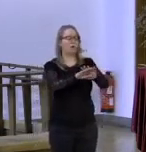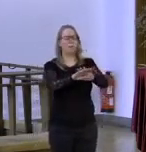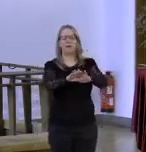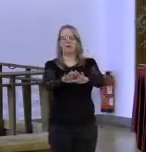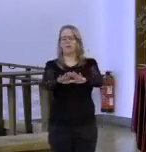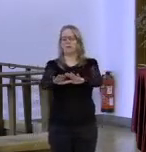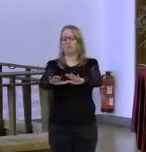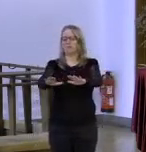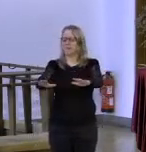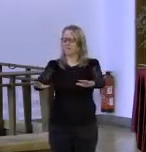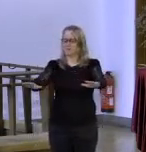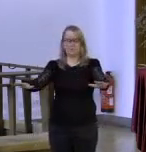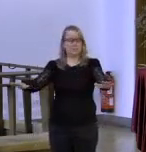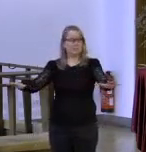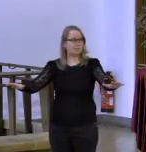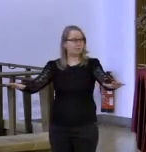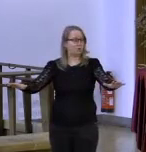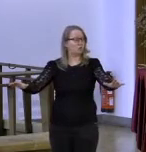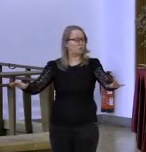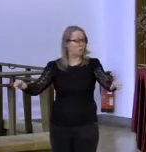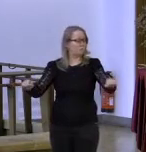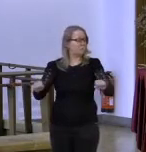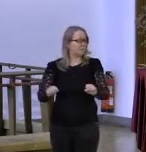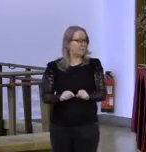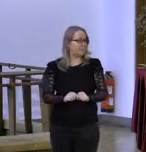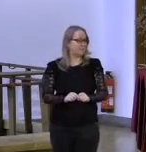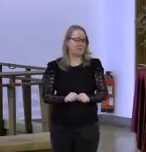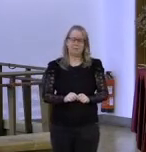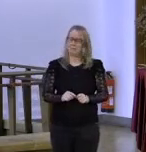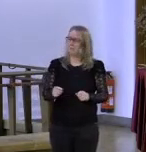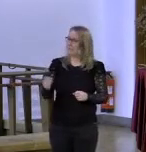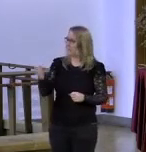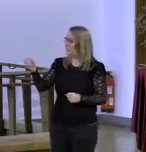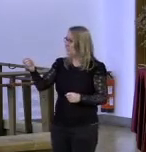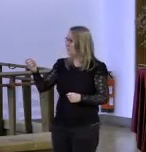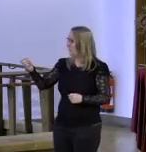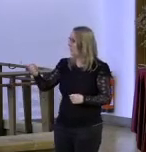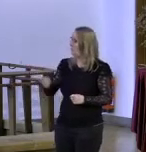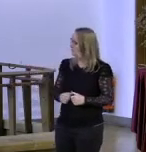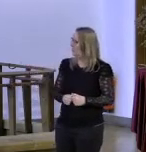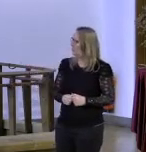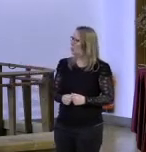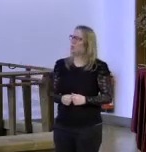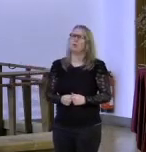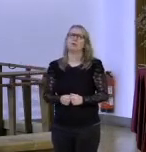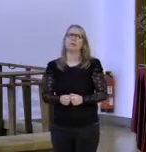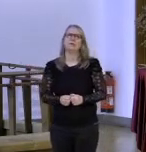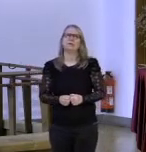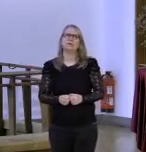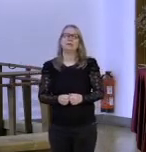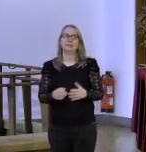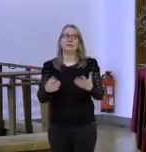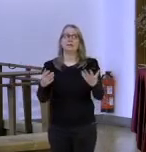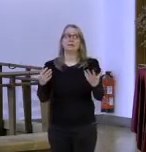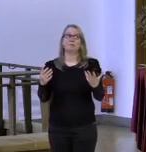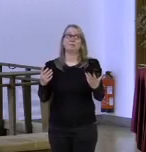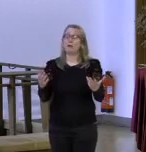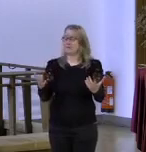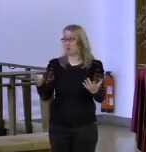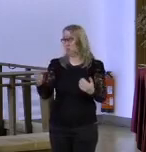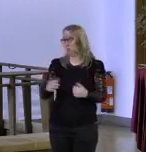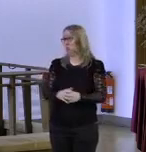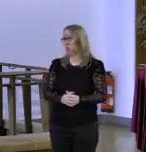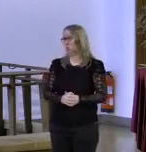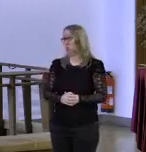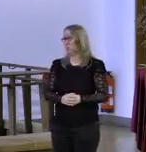og så får han bare vandet og stormen til at lægge sig. Han viser, ja, han viser her jo, at han har